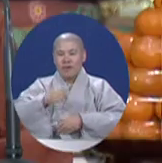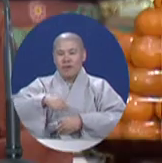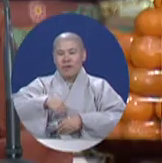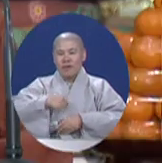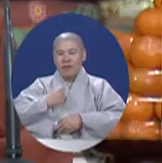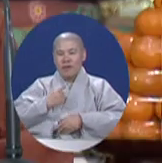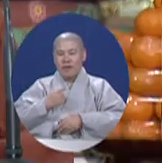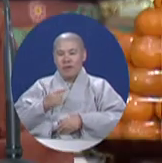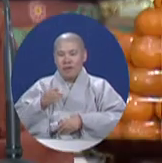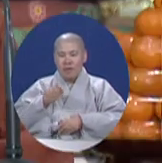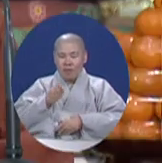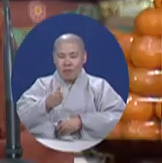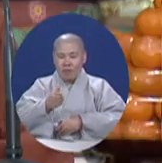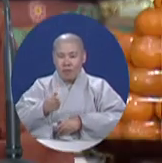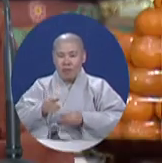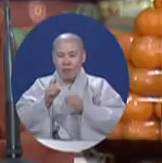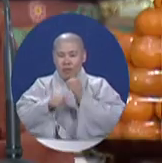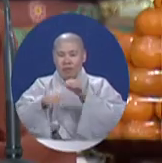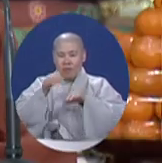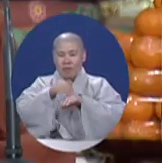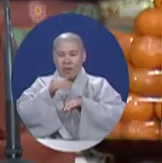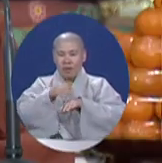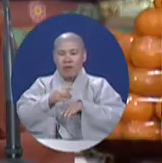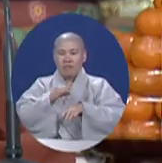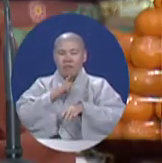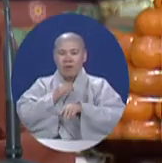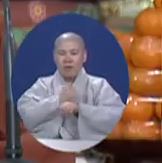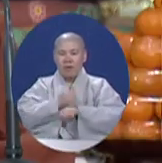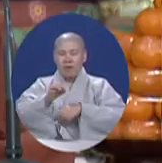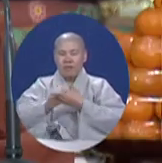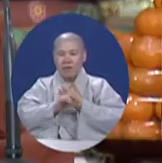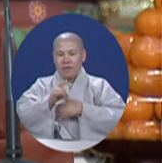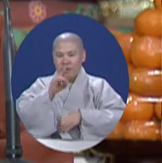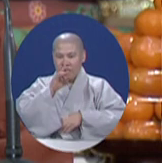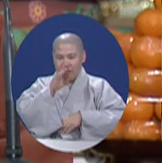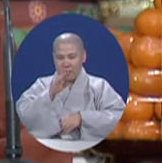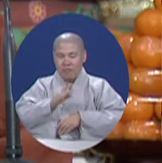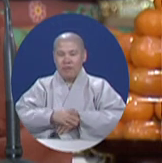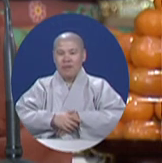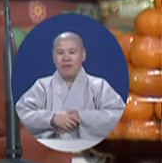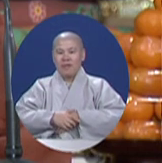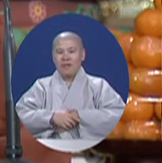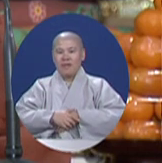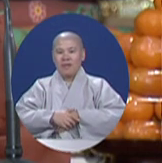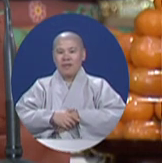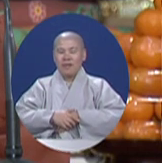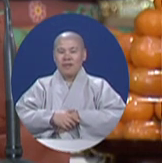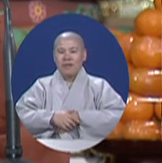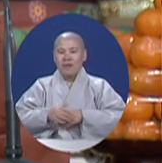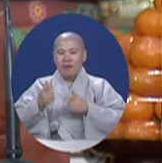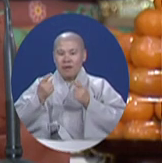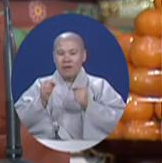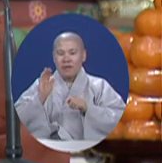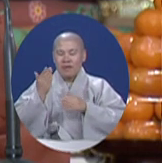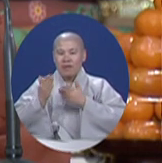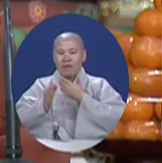그냥 전문 수행만 해가지고 이게 되지 않거든요. 절대 안 됩니다. 그렇게